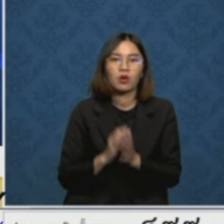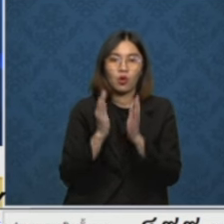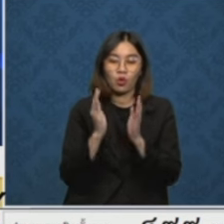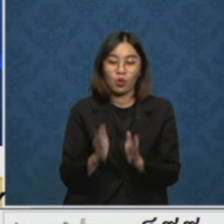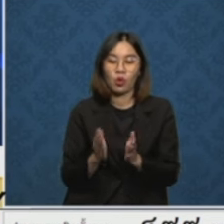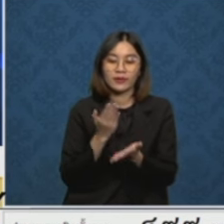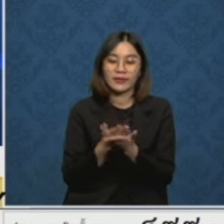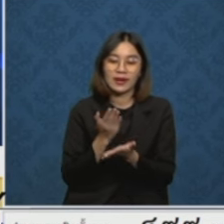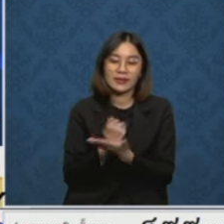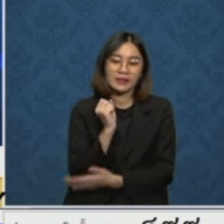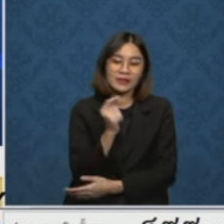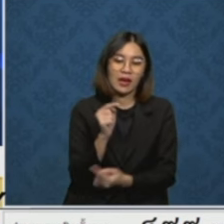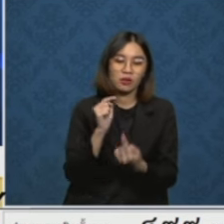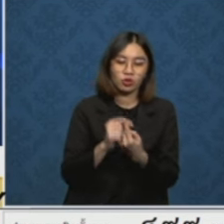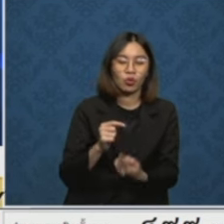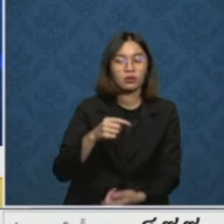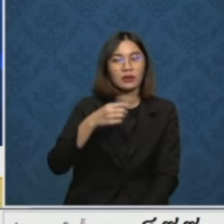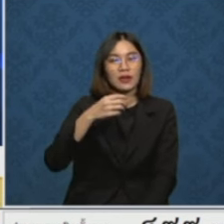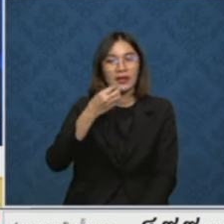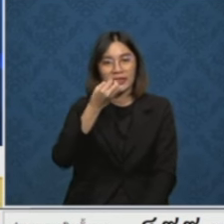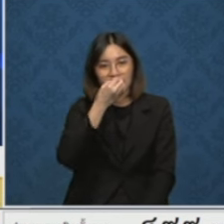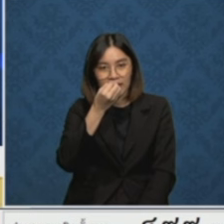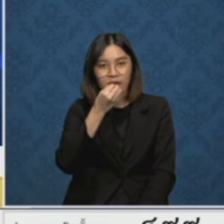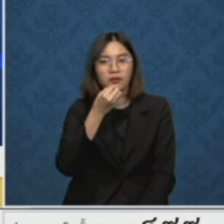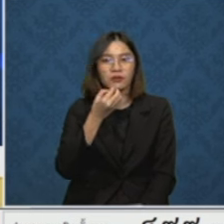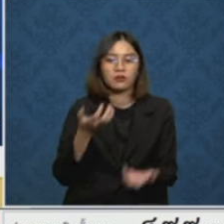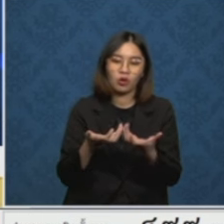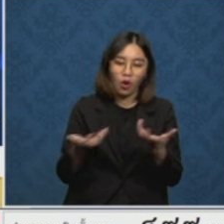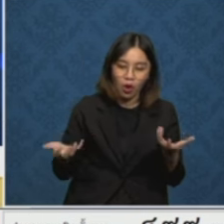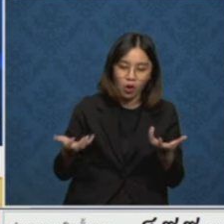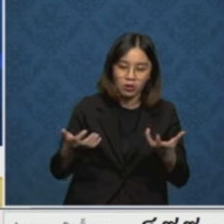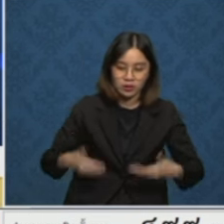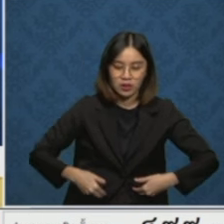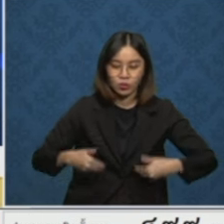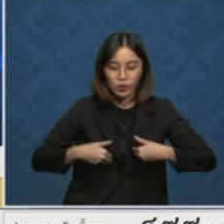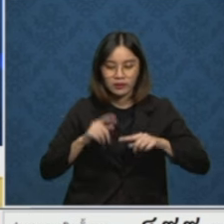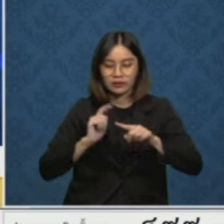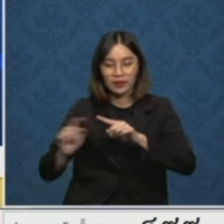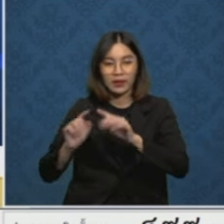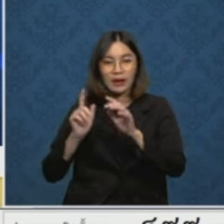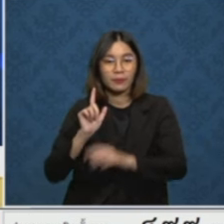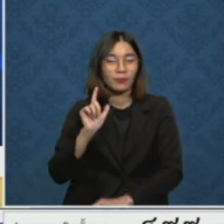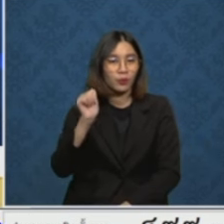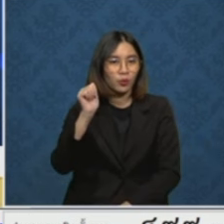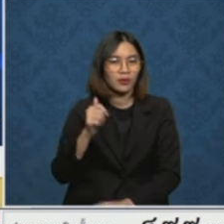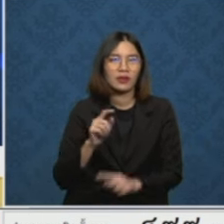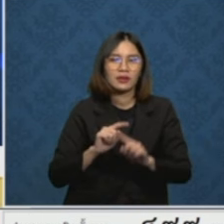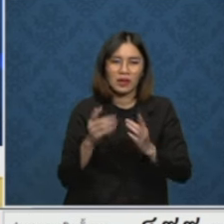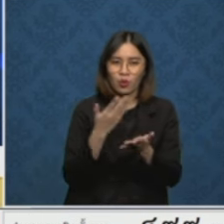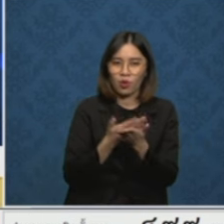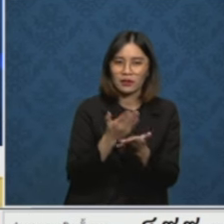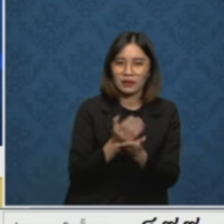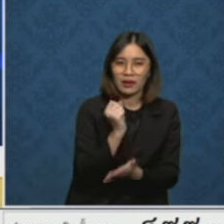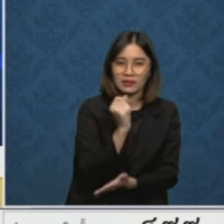ใช้เนี่ยใช้เพื่อการอุปโภคบริโภคเป็นหลักแต่ก็ยังอุตส่าห์ตีความว่าเป็นรายจ่ายลงทุน